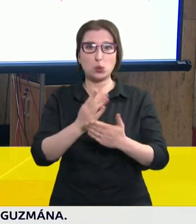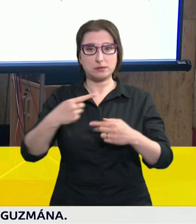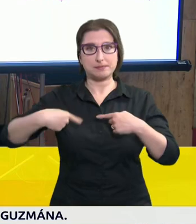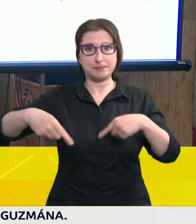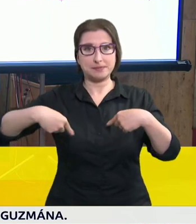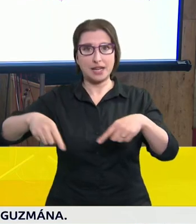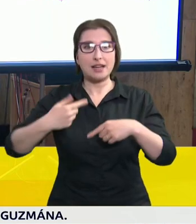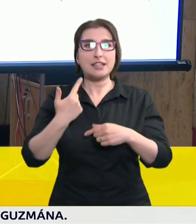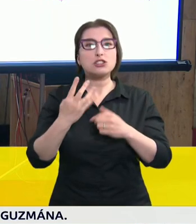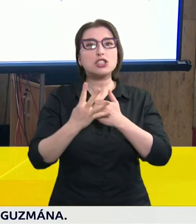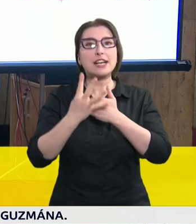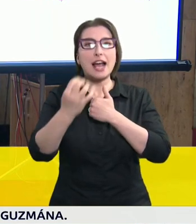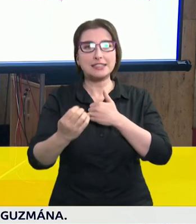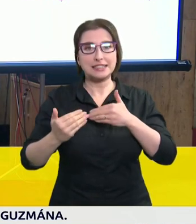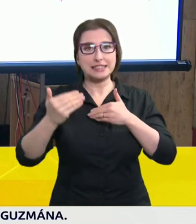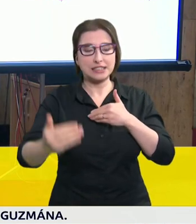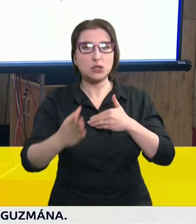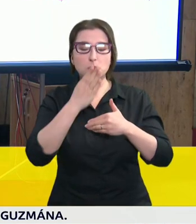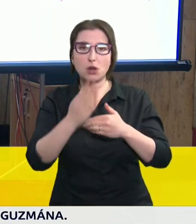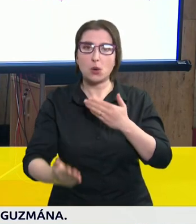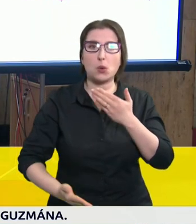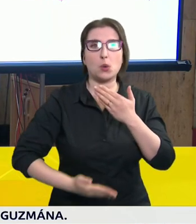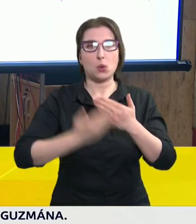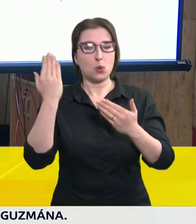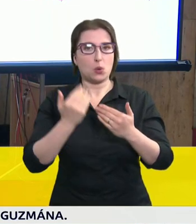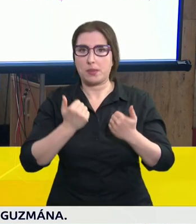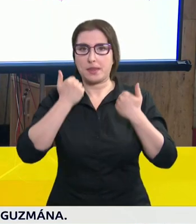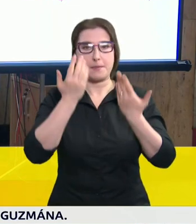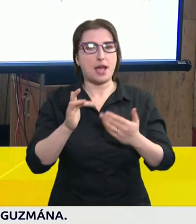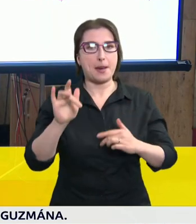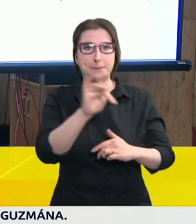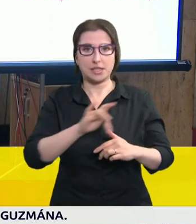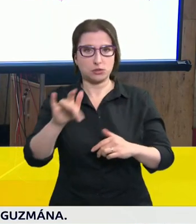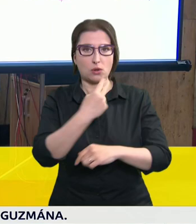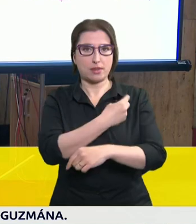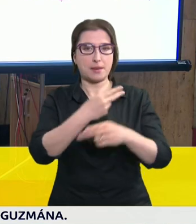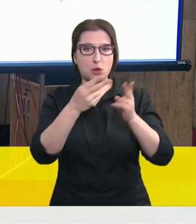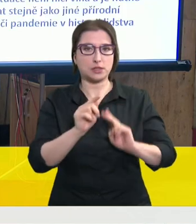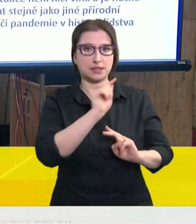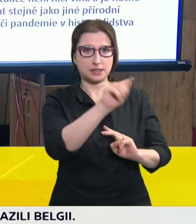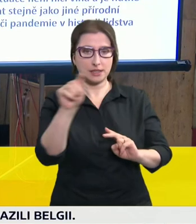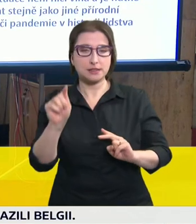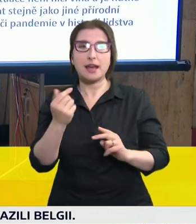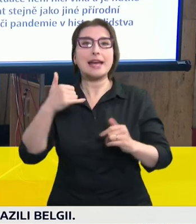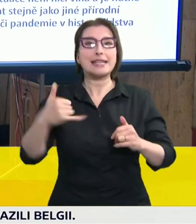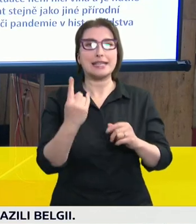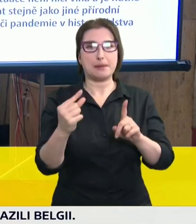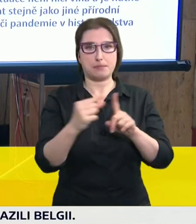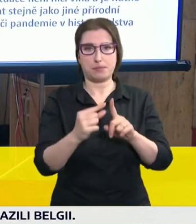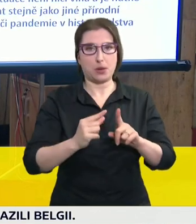dvou týdnů fakticky k vyčerpání existující kapacity lůžek intenzivní